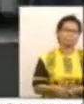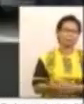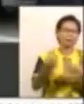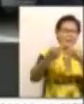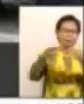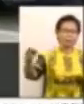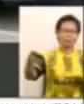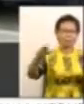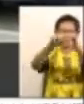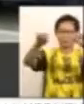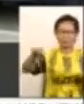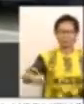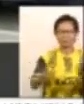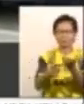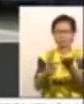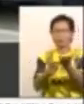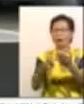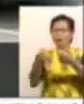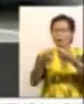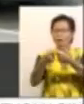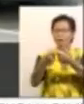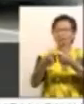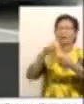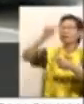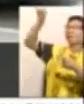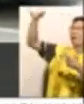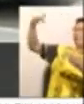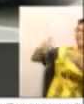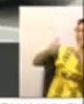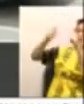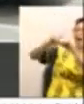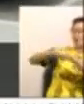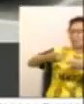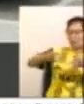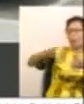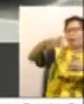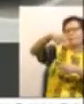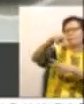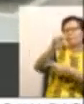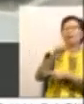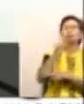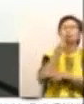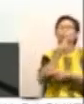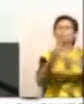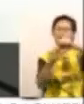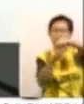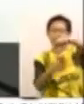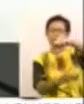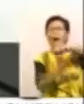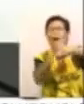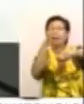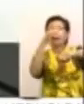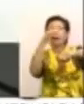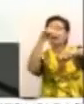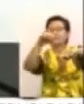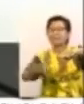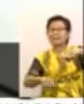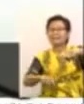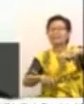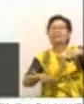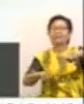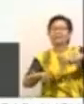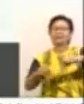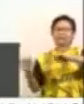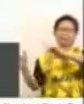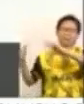Beliau melancarkan stesen pengecas elektrik berasaskan solar pertama di Lebuh Raya Plus Restoran Jejantas Air Keruh arah selatan yang turut